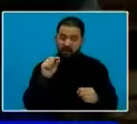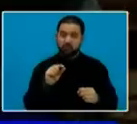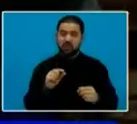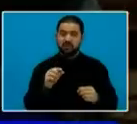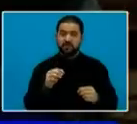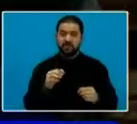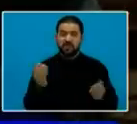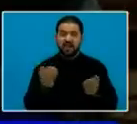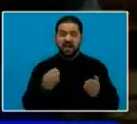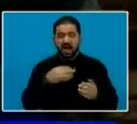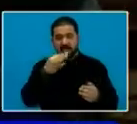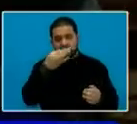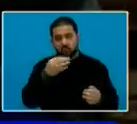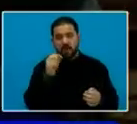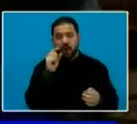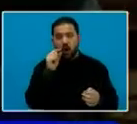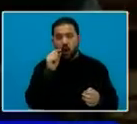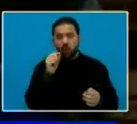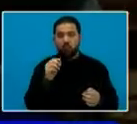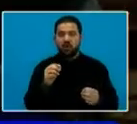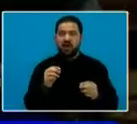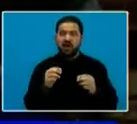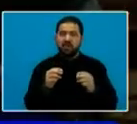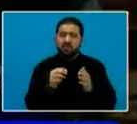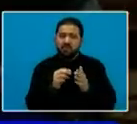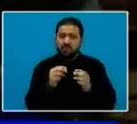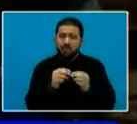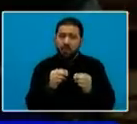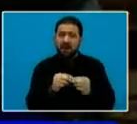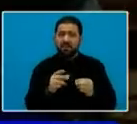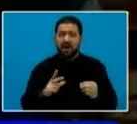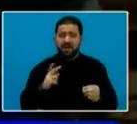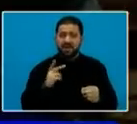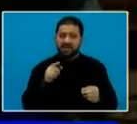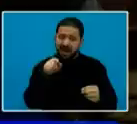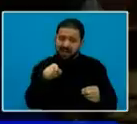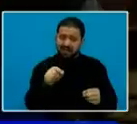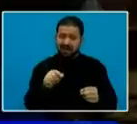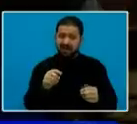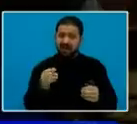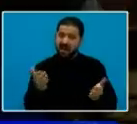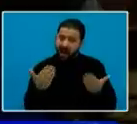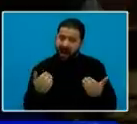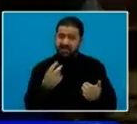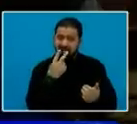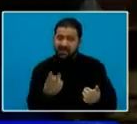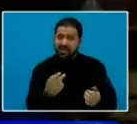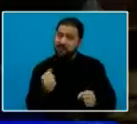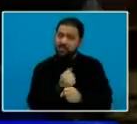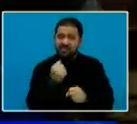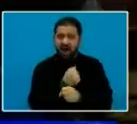care spunem, omule, problema lasă-i pe ceilalți, problema este la tine, hai să vedem.